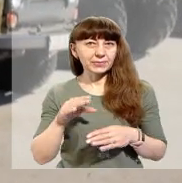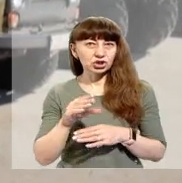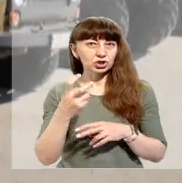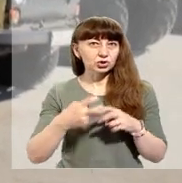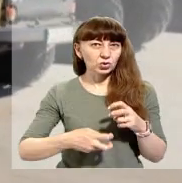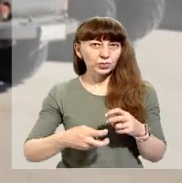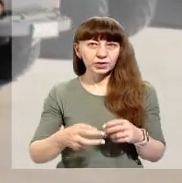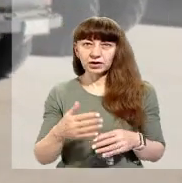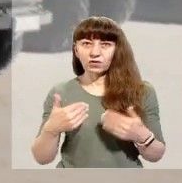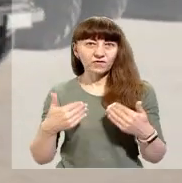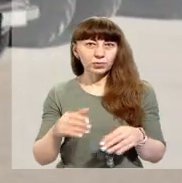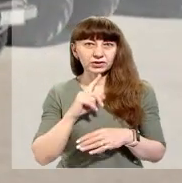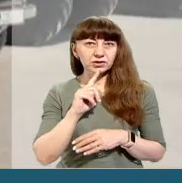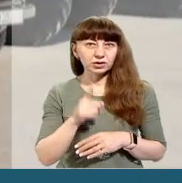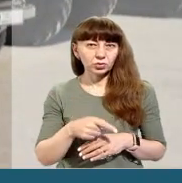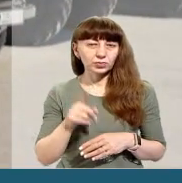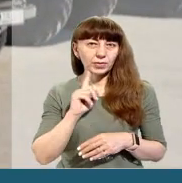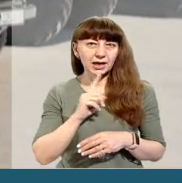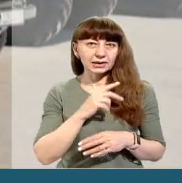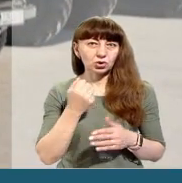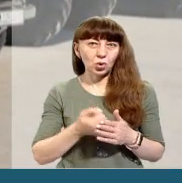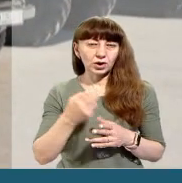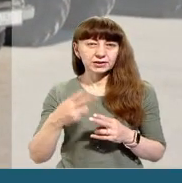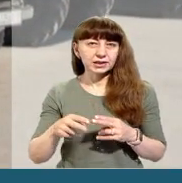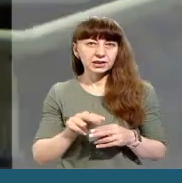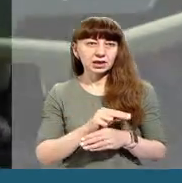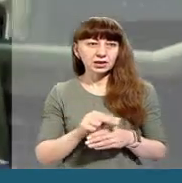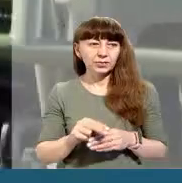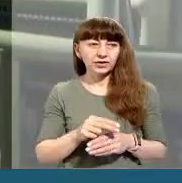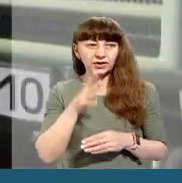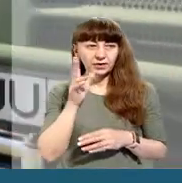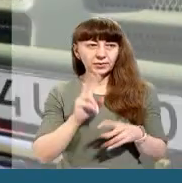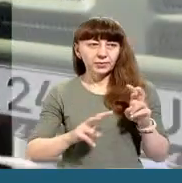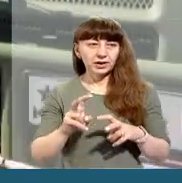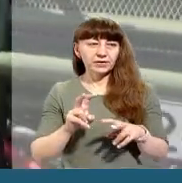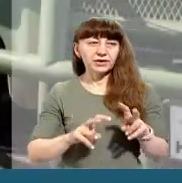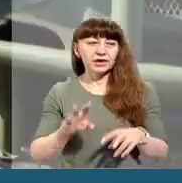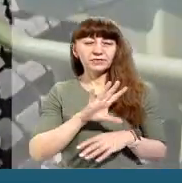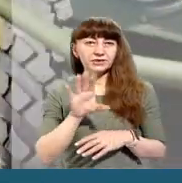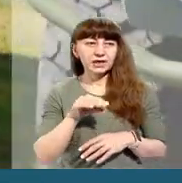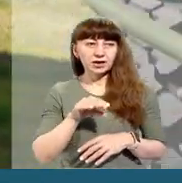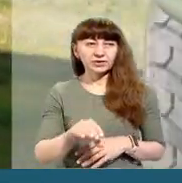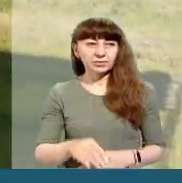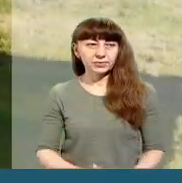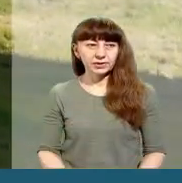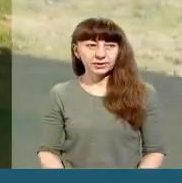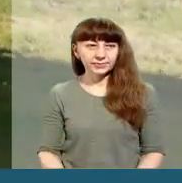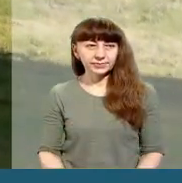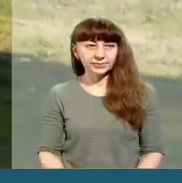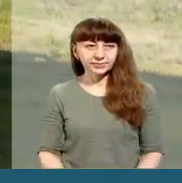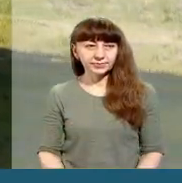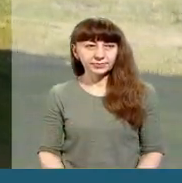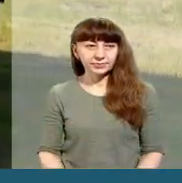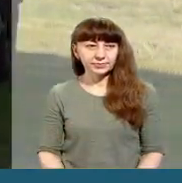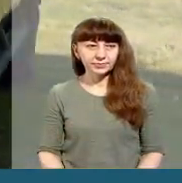барысында барлық көліктер бақыланды және әрі қарай жұмысқа дайын екені анықталды. Көліктер уақытылы техникалық тексерістен өтпесе, қызметтік